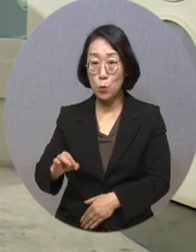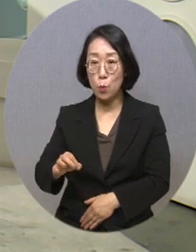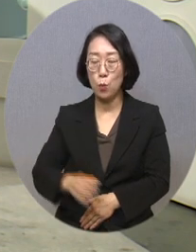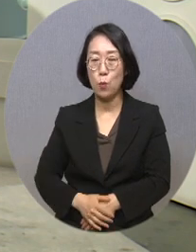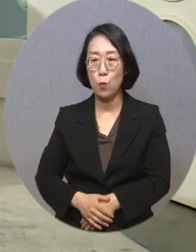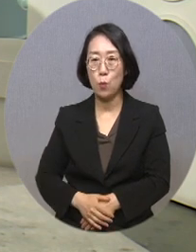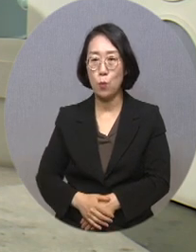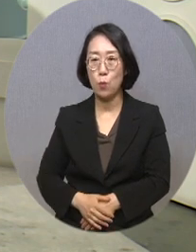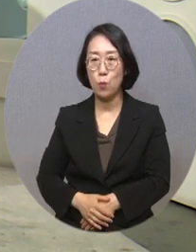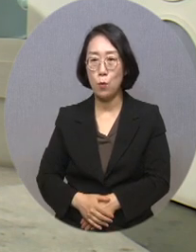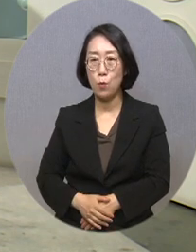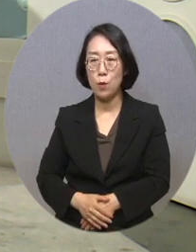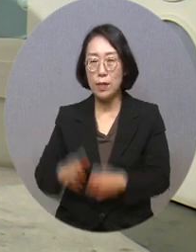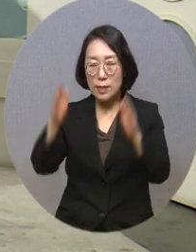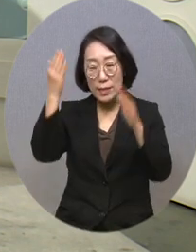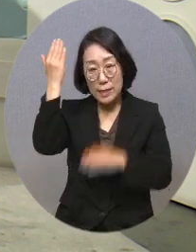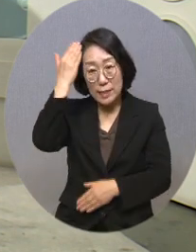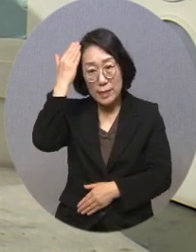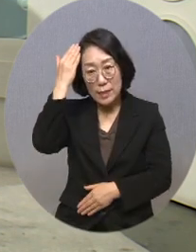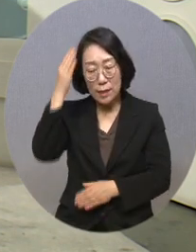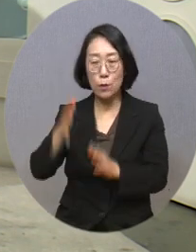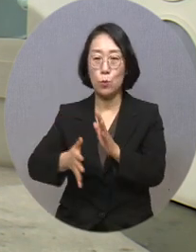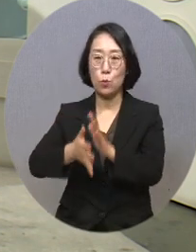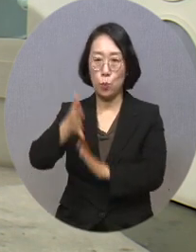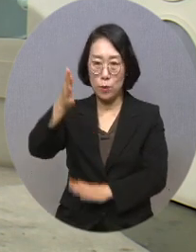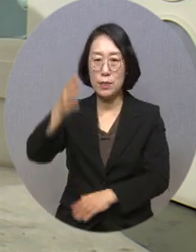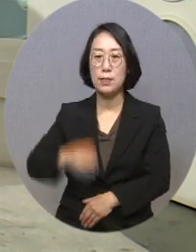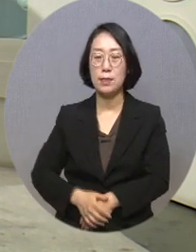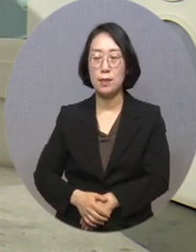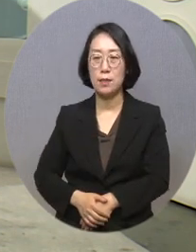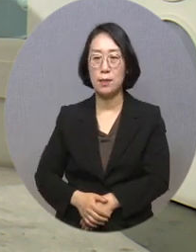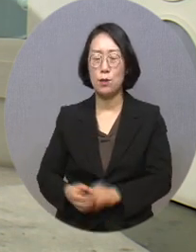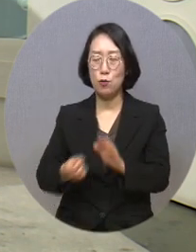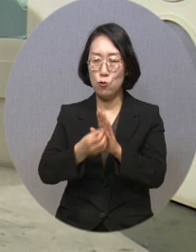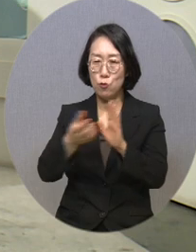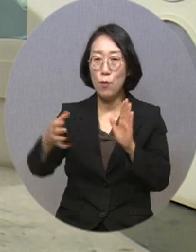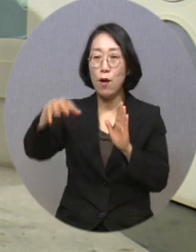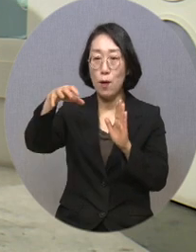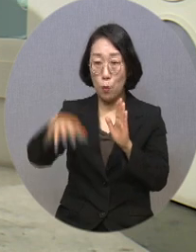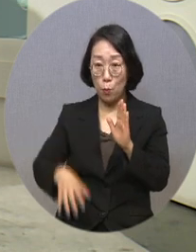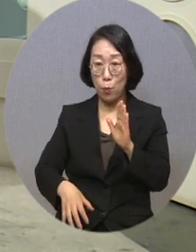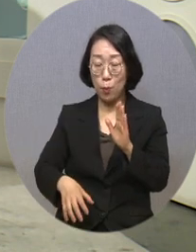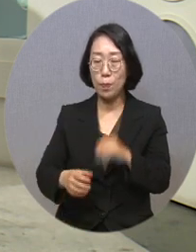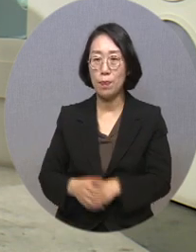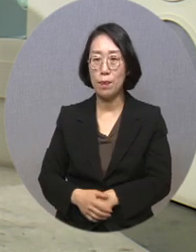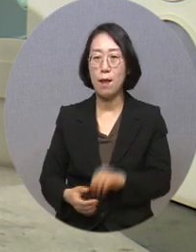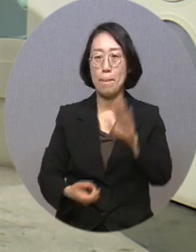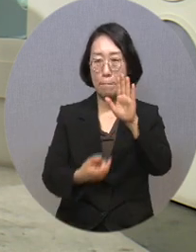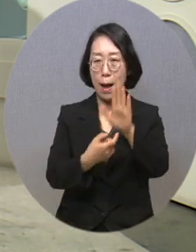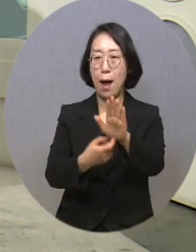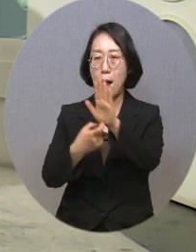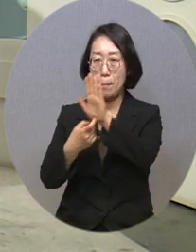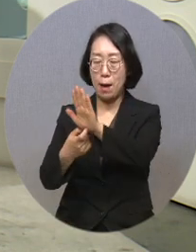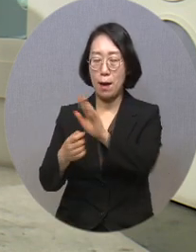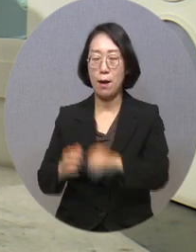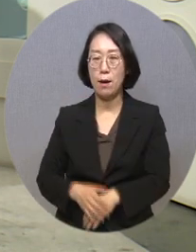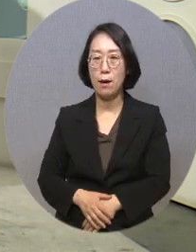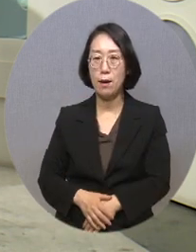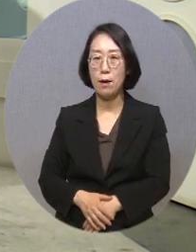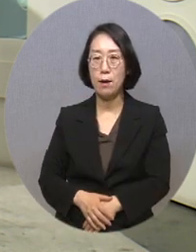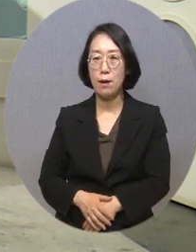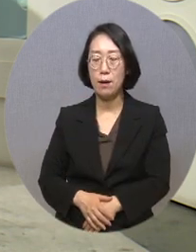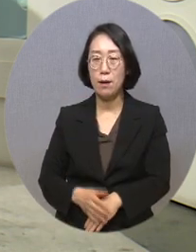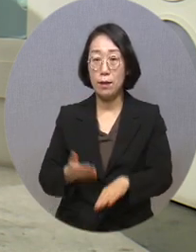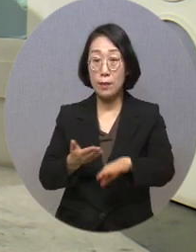네. 세종인문도시 명품 여주로 이렇게 정해서 추진을 했습니다. 그래서 그 부분은 우리 대한민국의